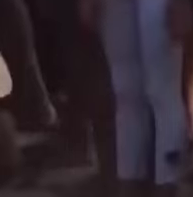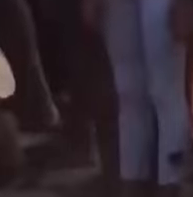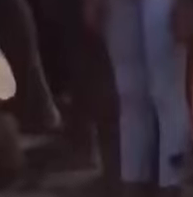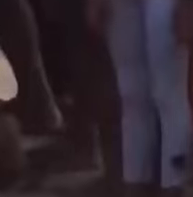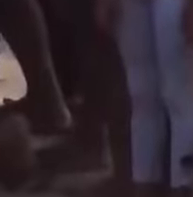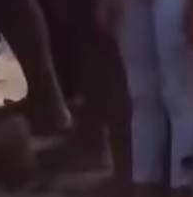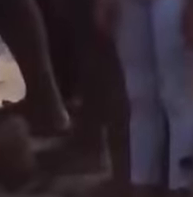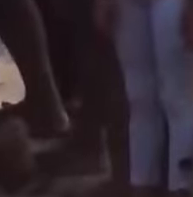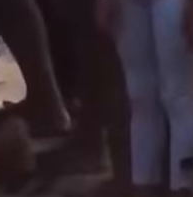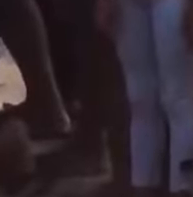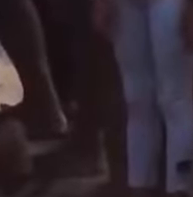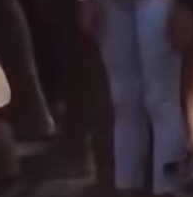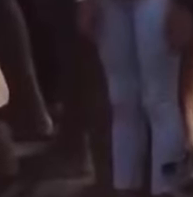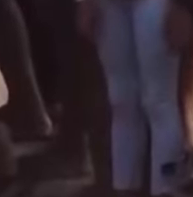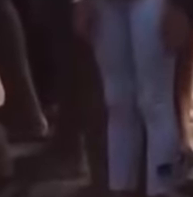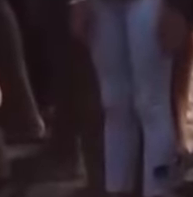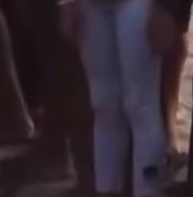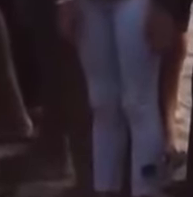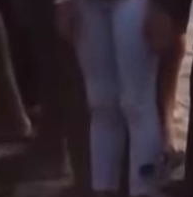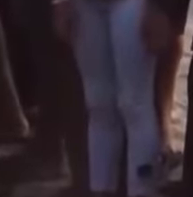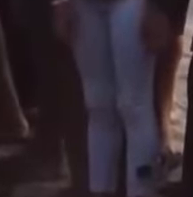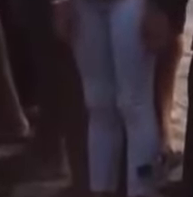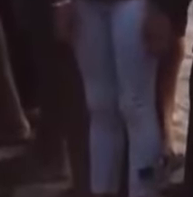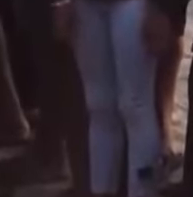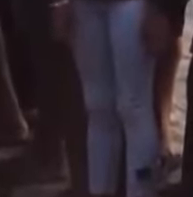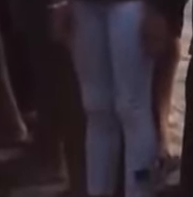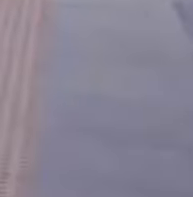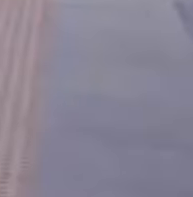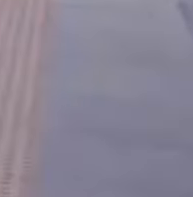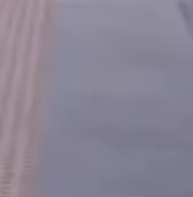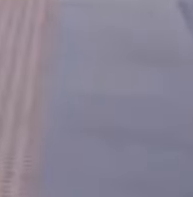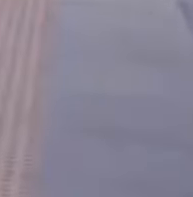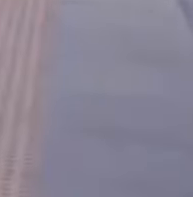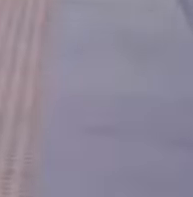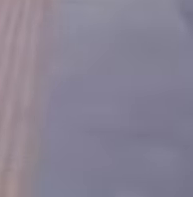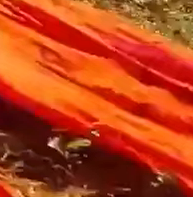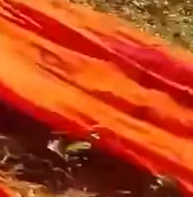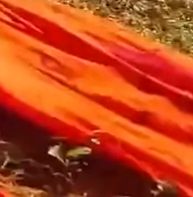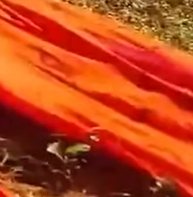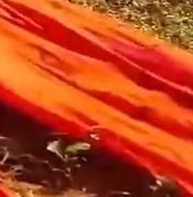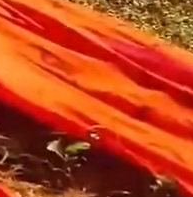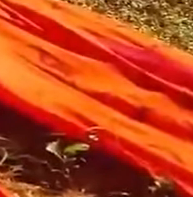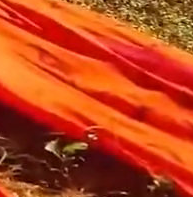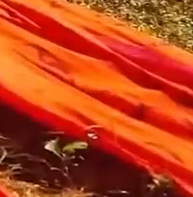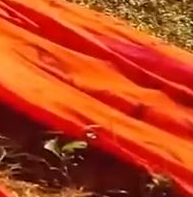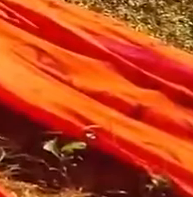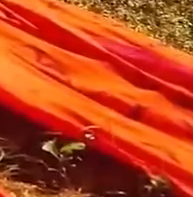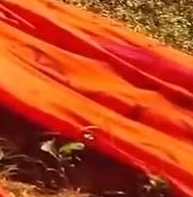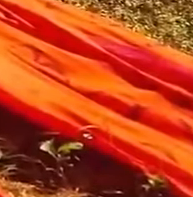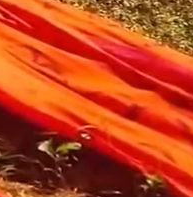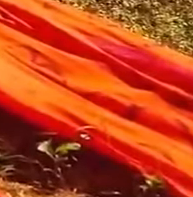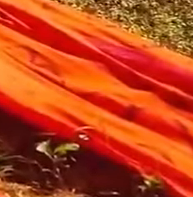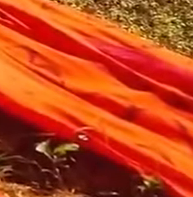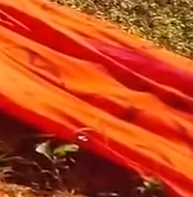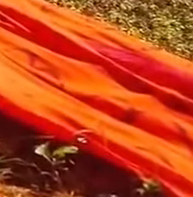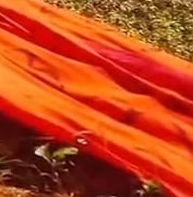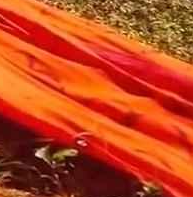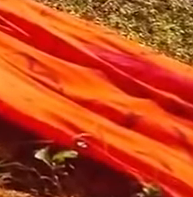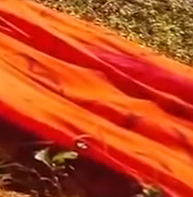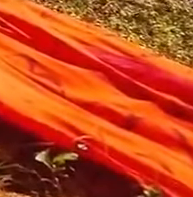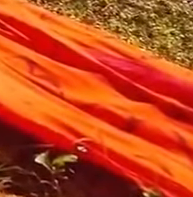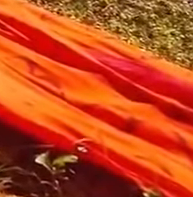Indonesia. Rumah bagi keberagaman, inovasi, dan semangat masyarakat yang membangun.